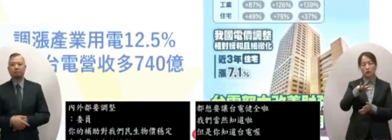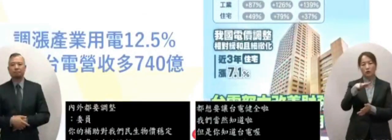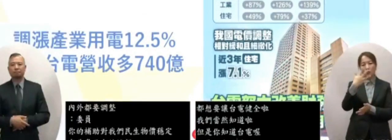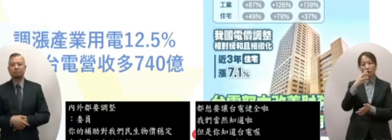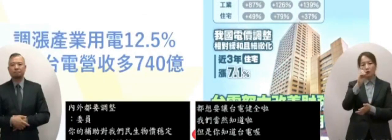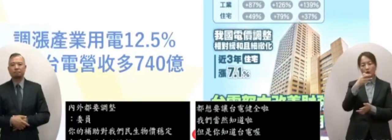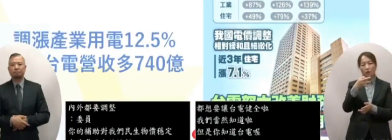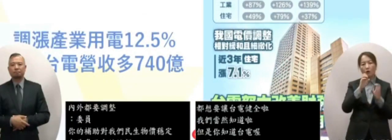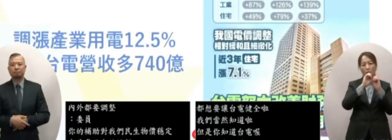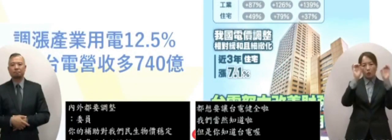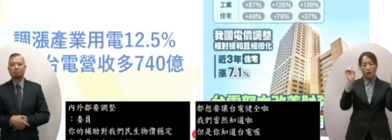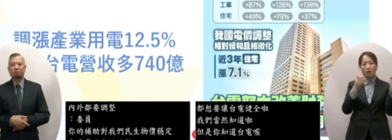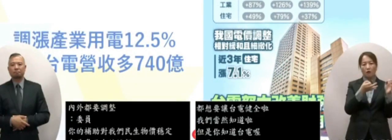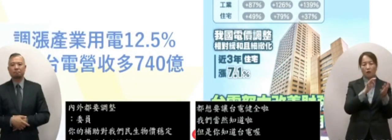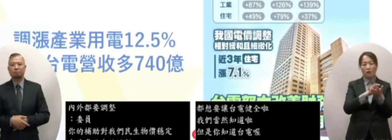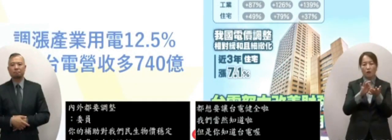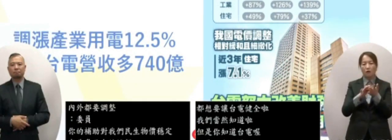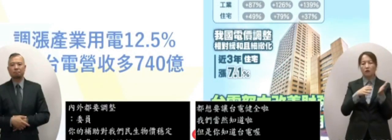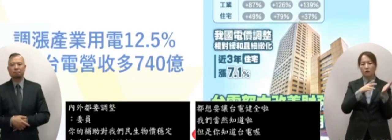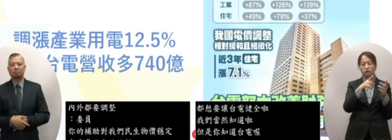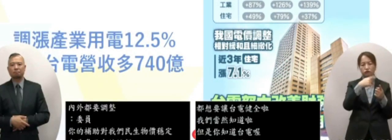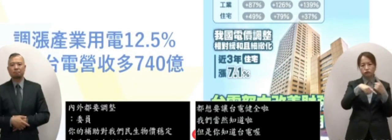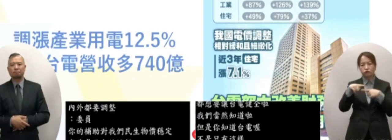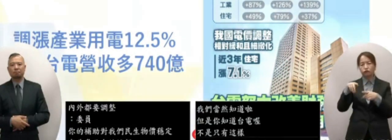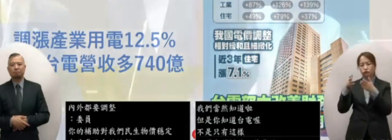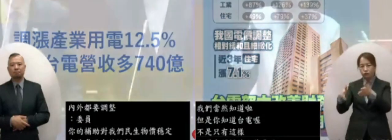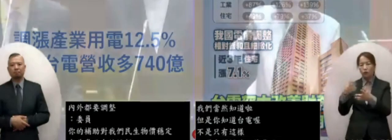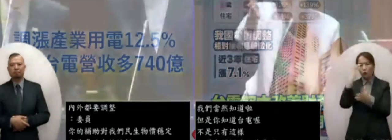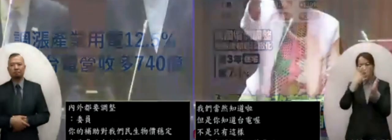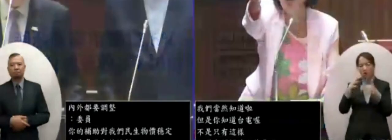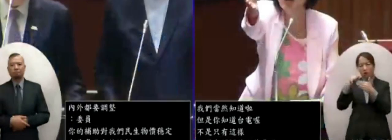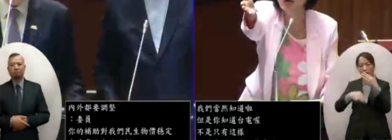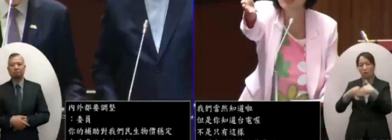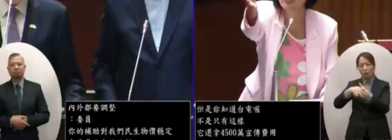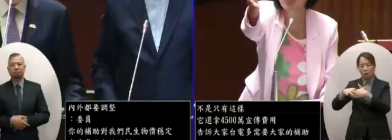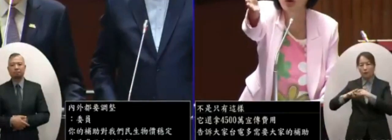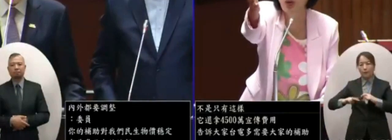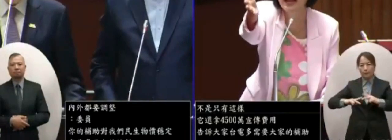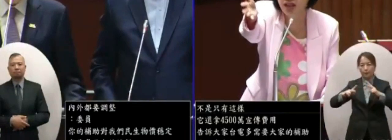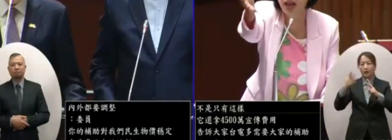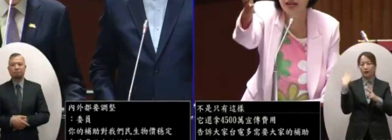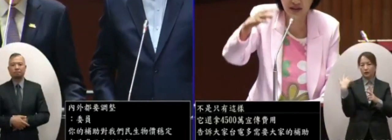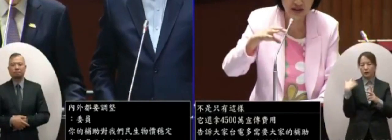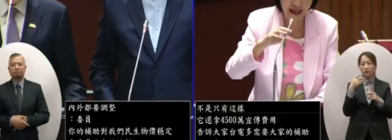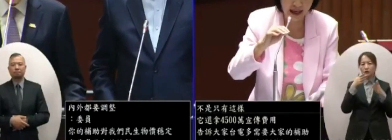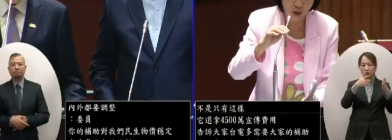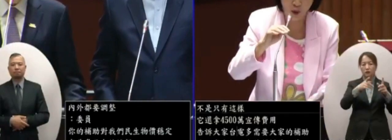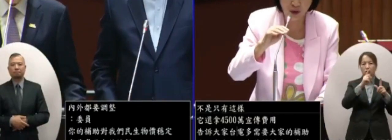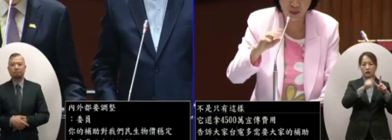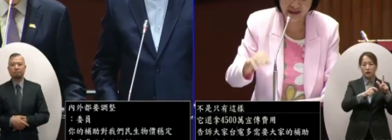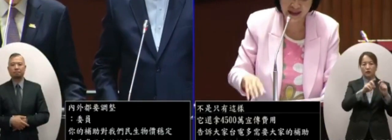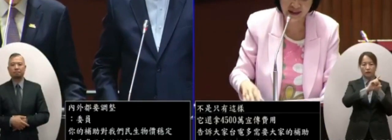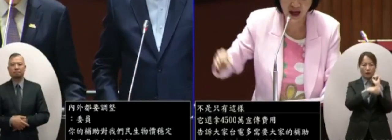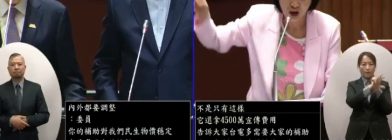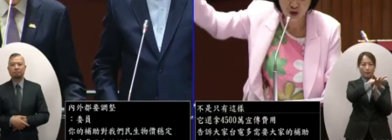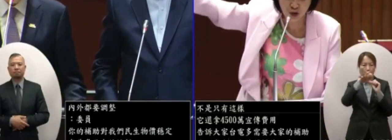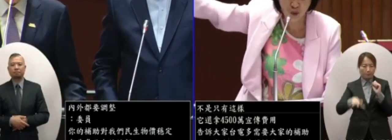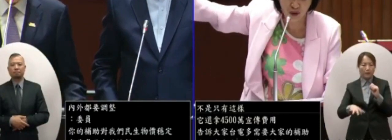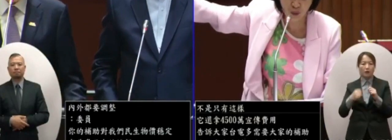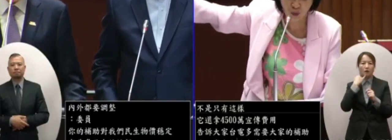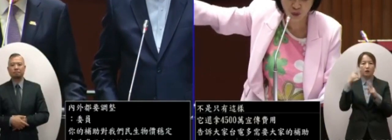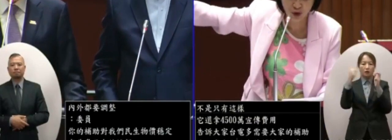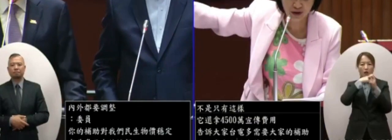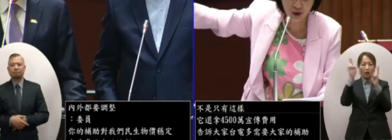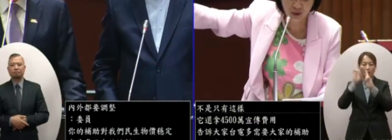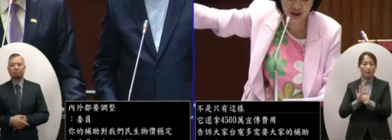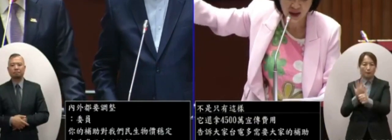好的处理一下到底整个管理的机制是怎么样，好好运用你过去管理企业界的机制来给管管我们的台电了、啊。最后问问最后一个问